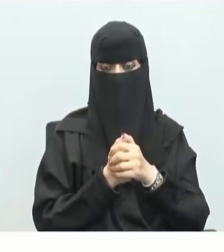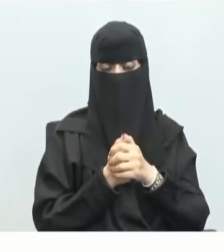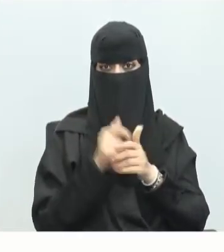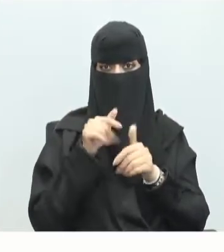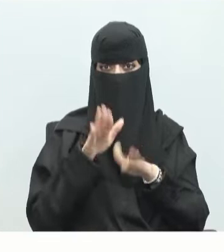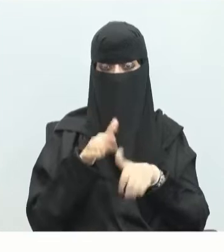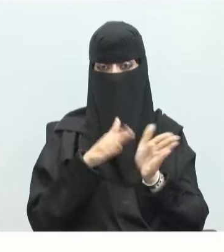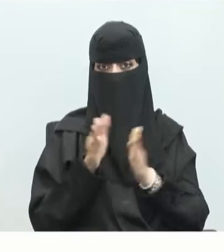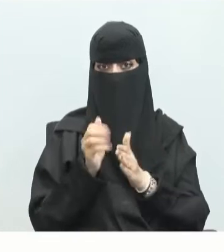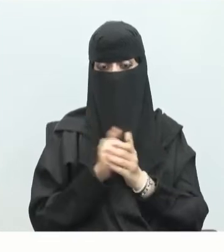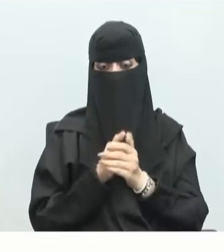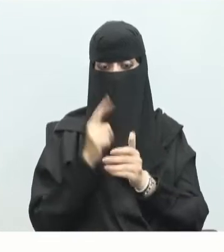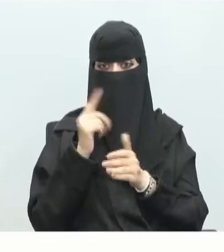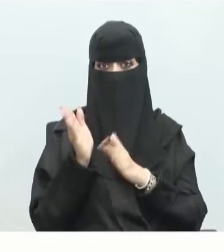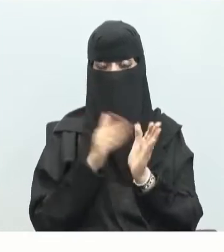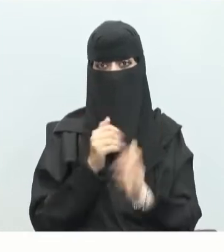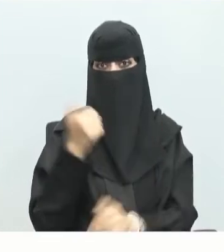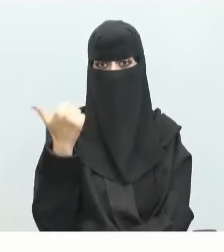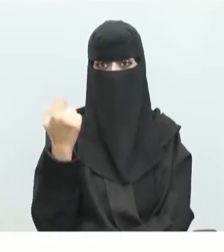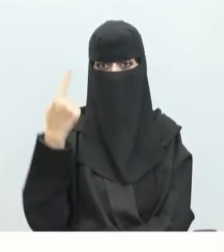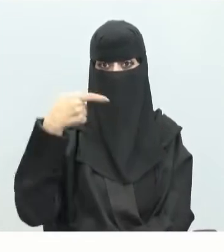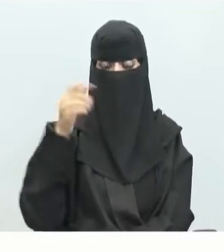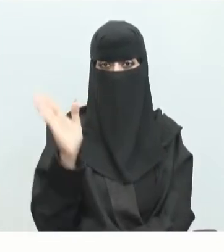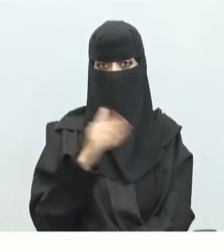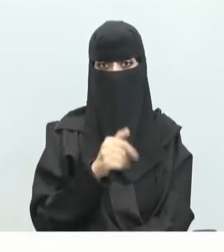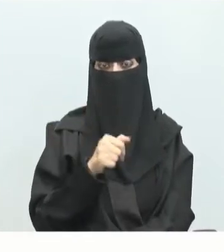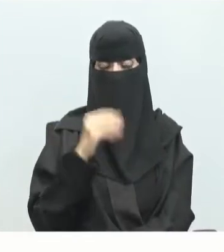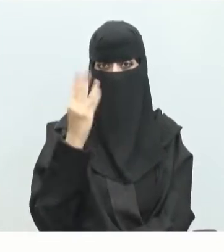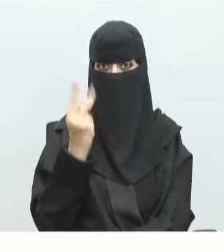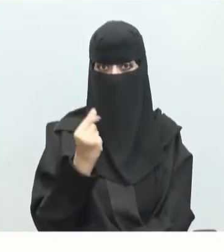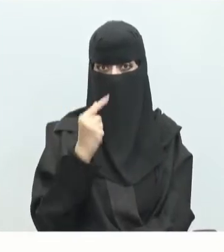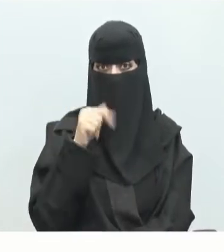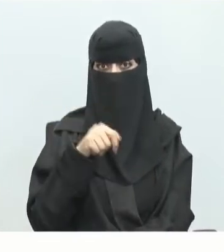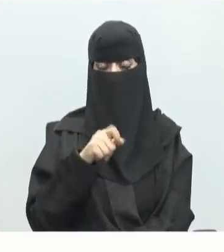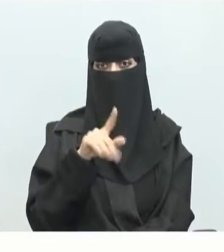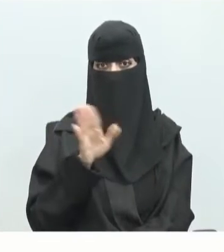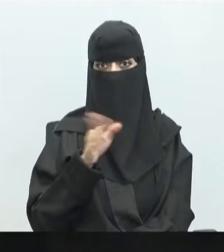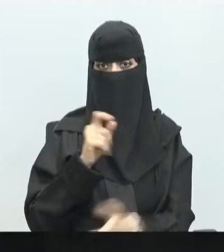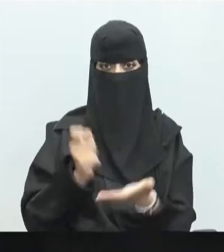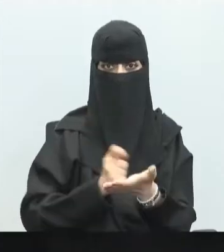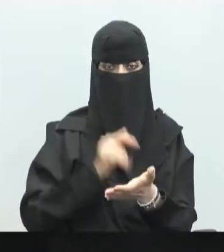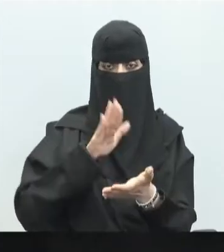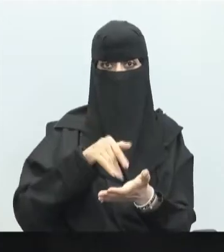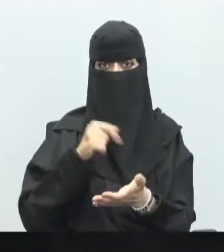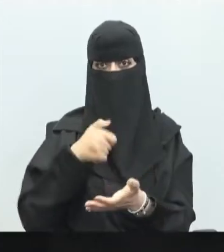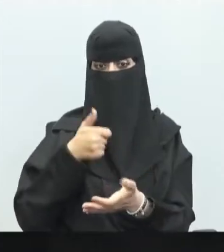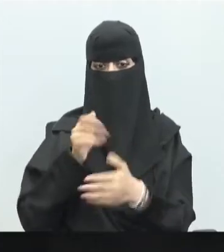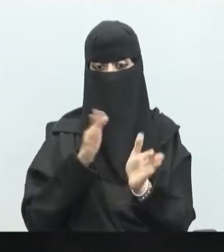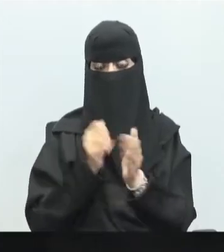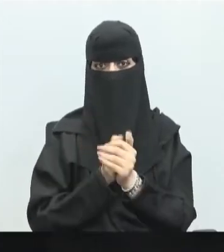اذا هنا العدد 16 عددا وكتابه بالاحرف